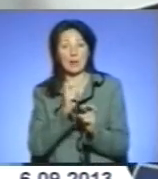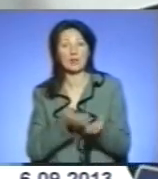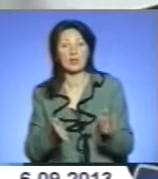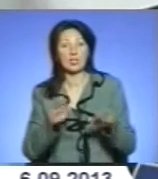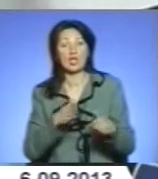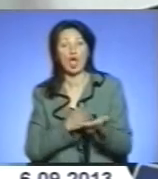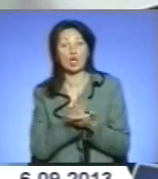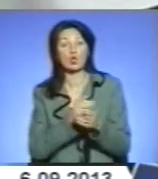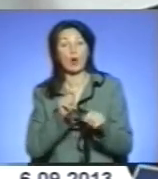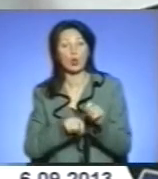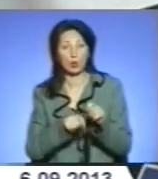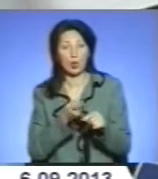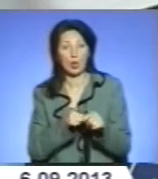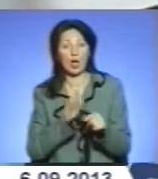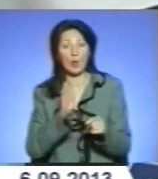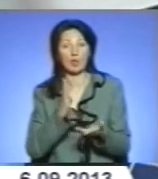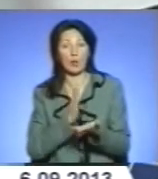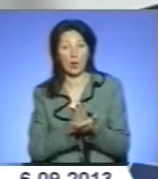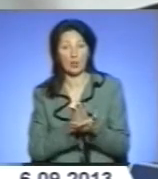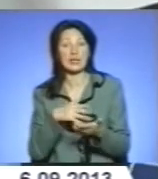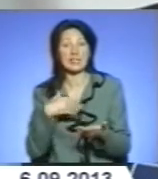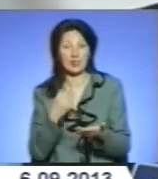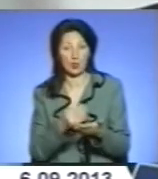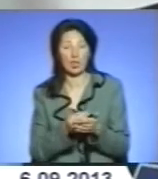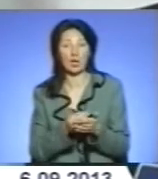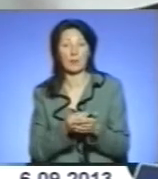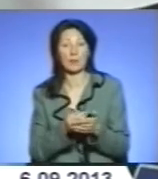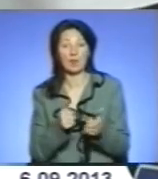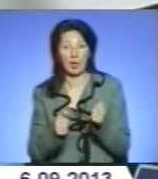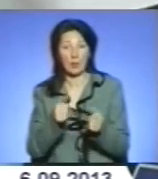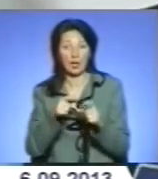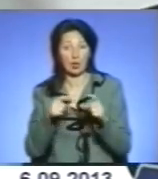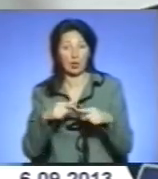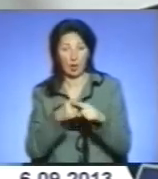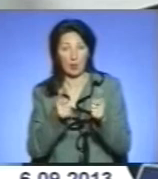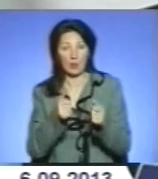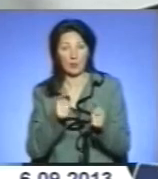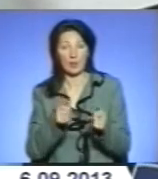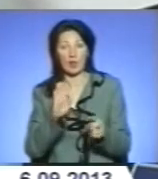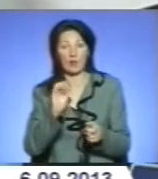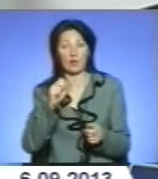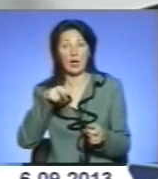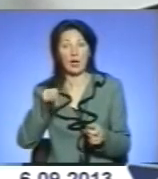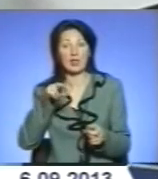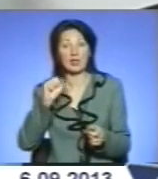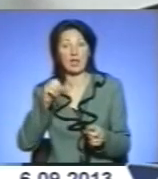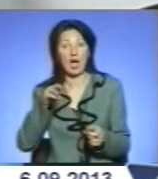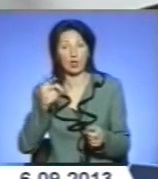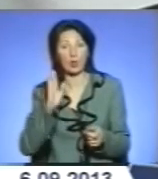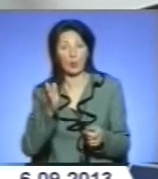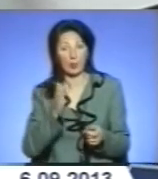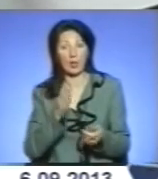служба контролю, яка буде мати відповідні свої пристрої. Валідатором передбачена можливість роздрукувати весь